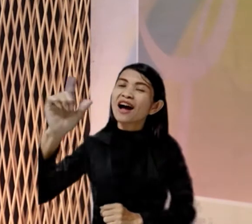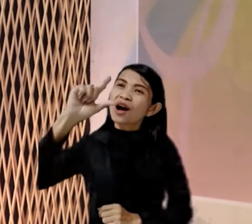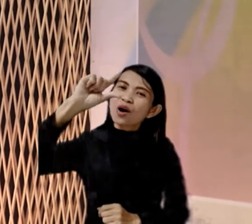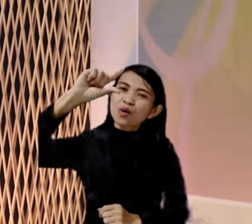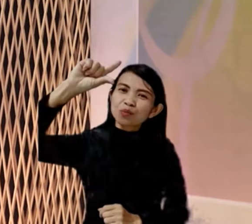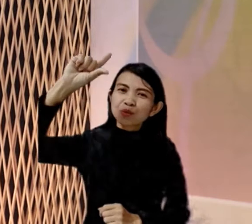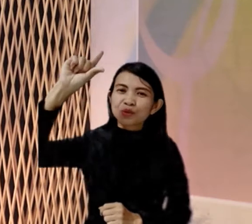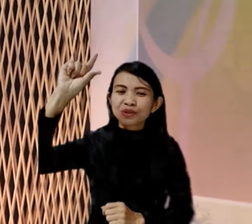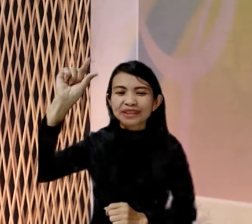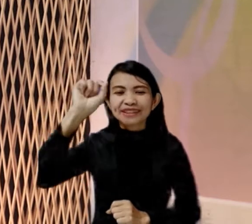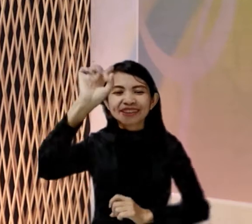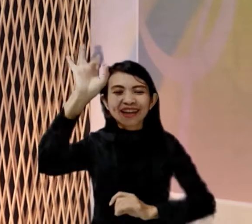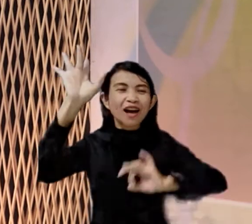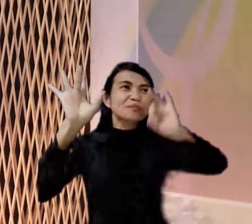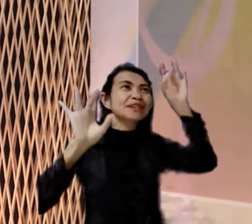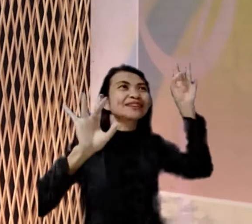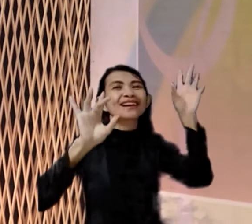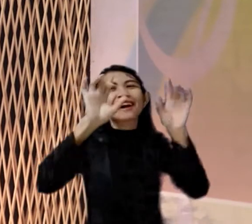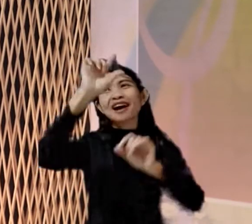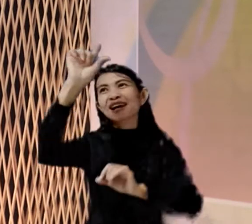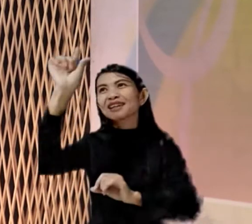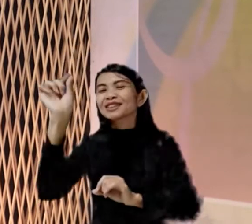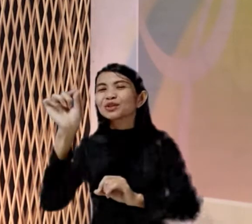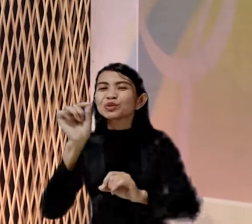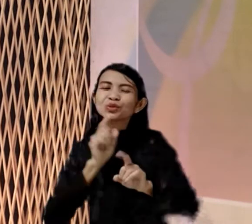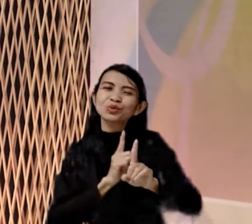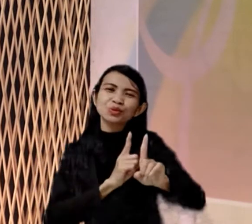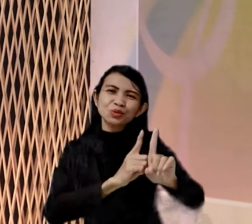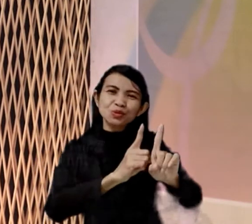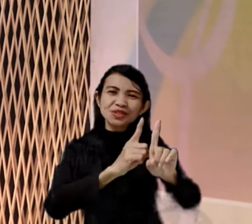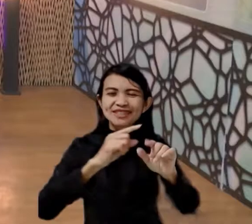Bintang bulan turut serta